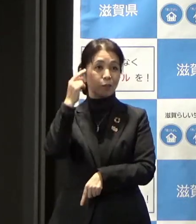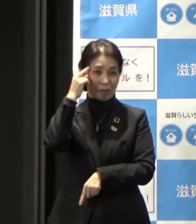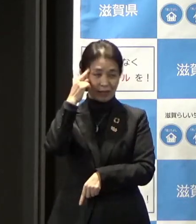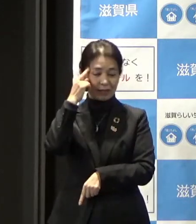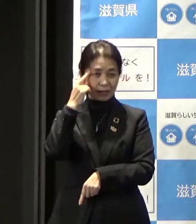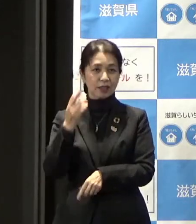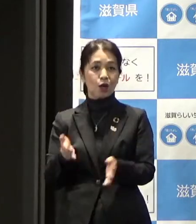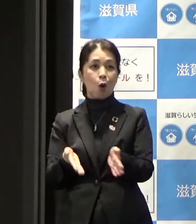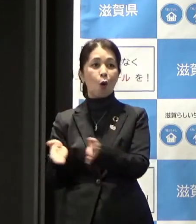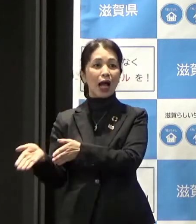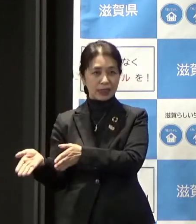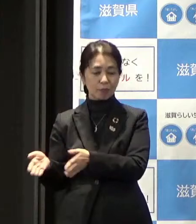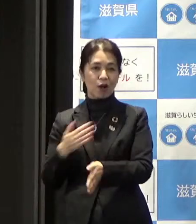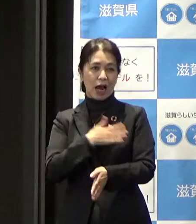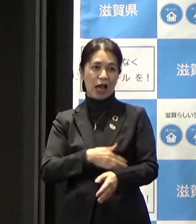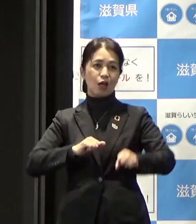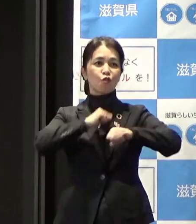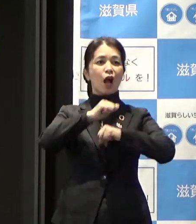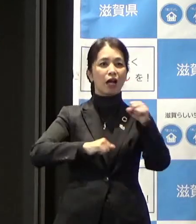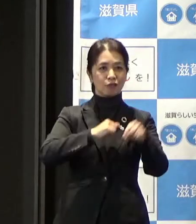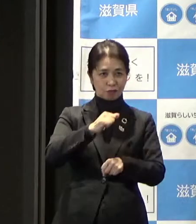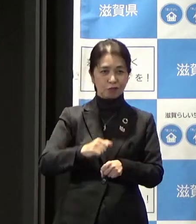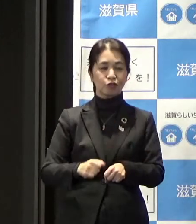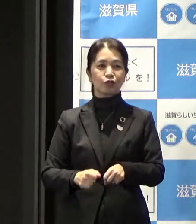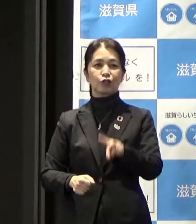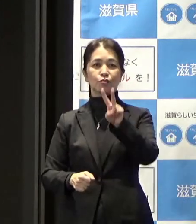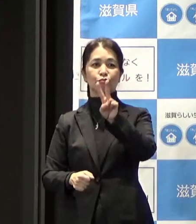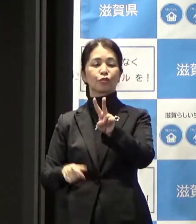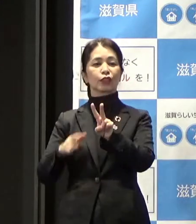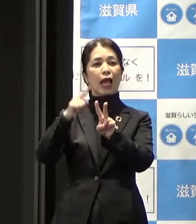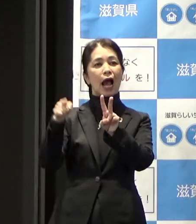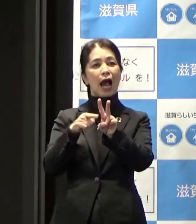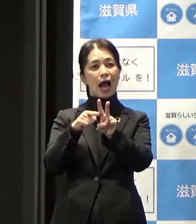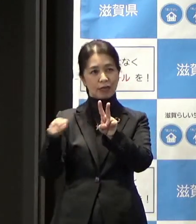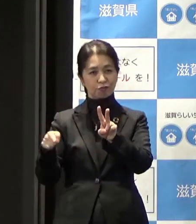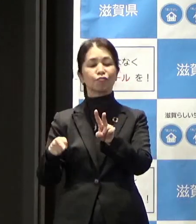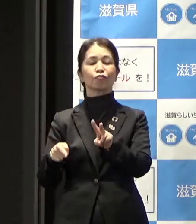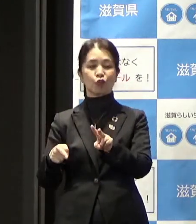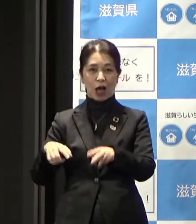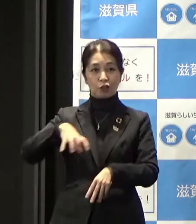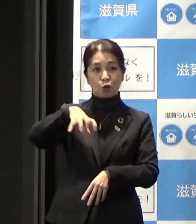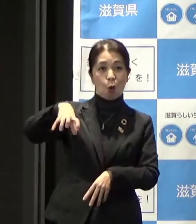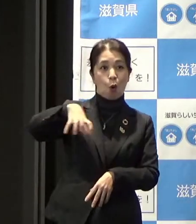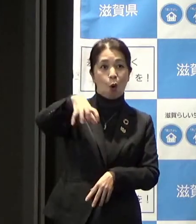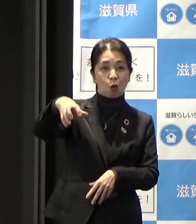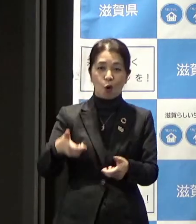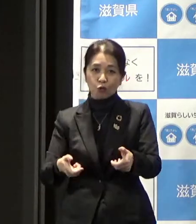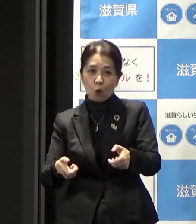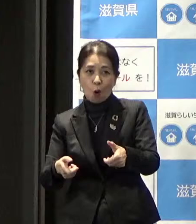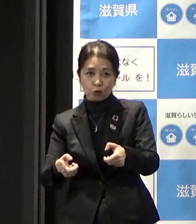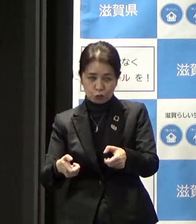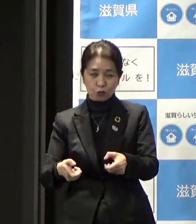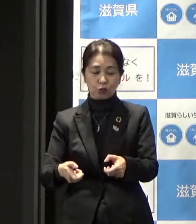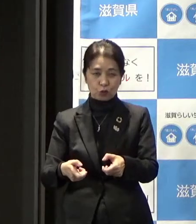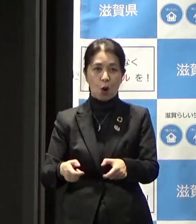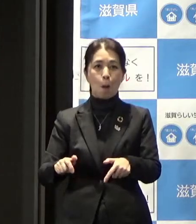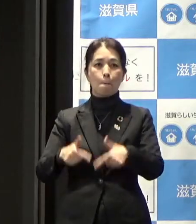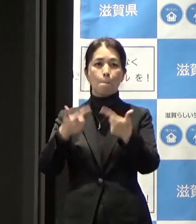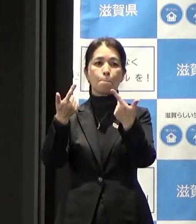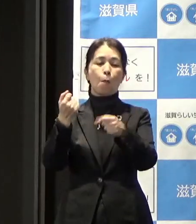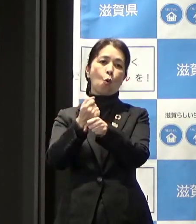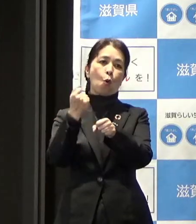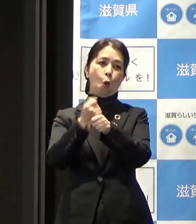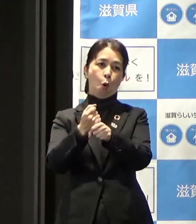すアクティビティや VR、バーチャルリアリティによる人形体験、ドローンの操縦、木工や木のおもちゃ遊び